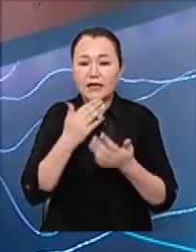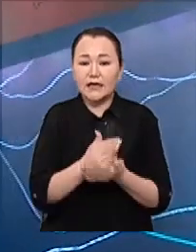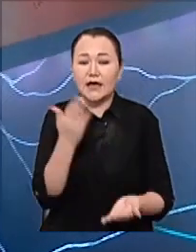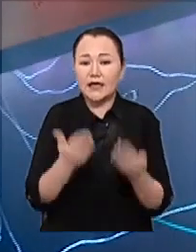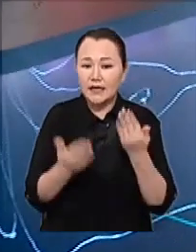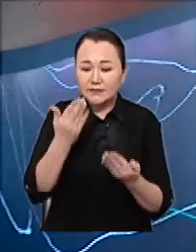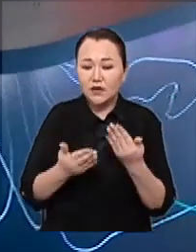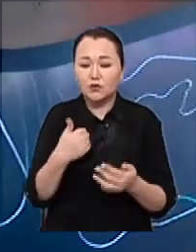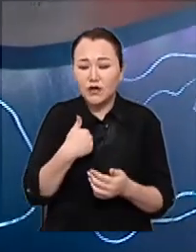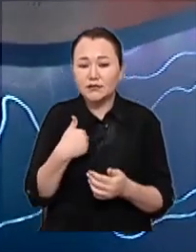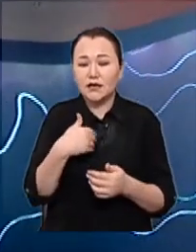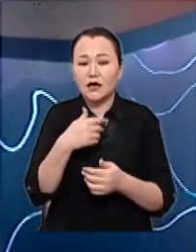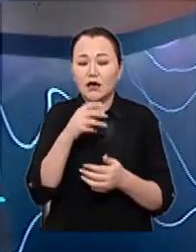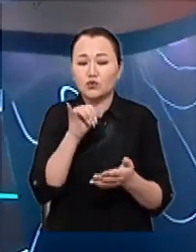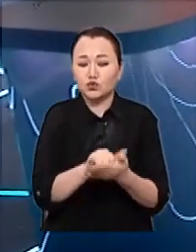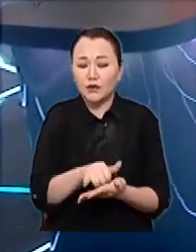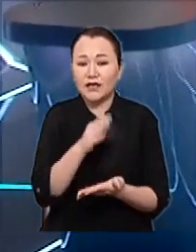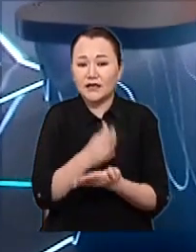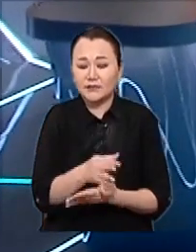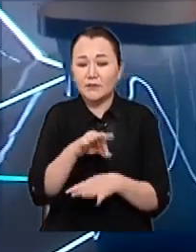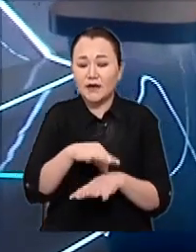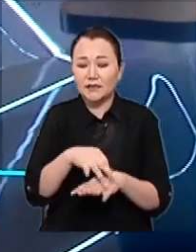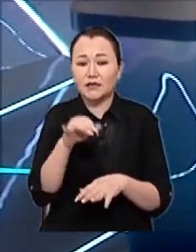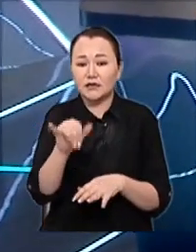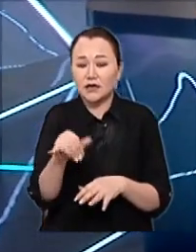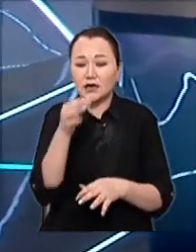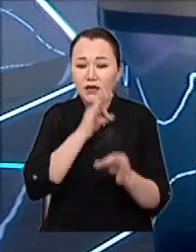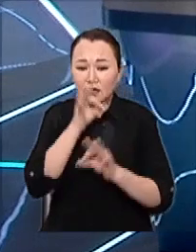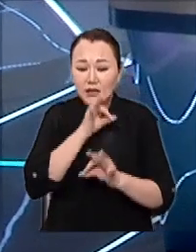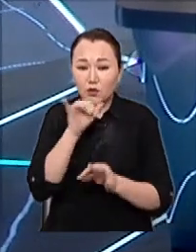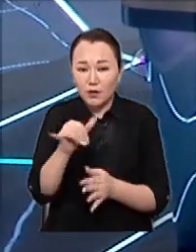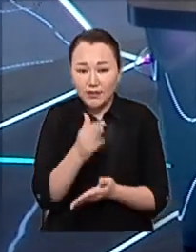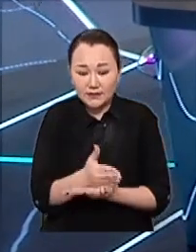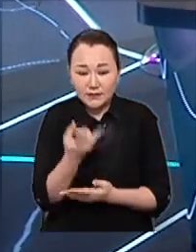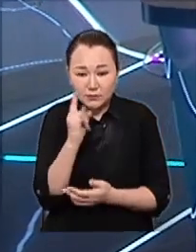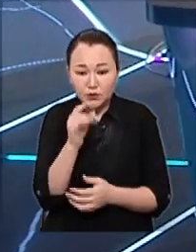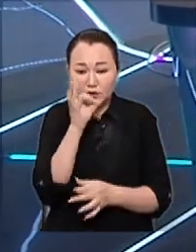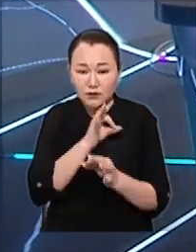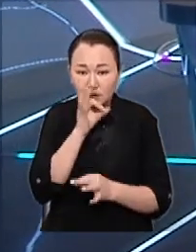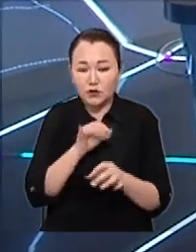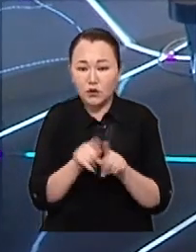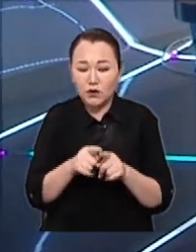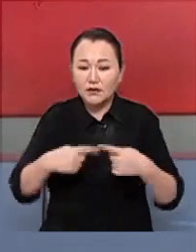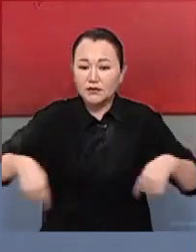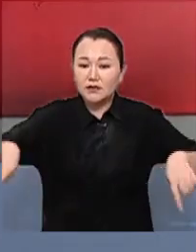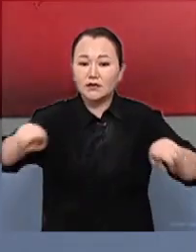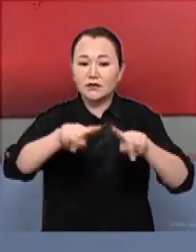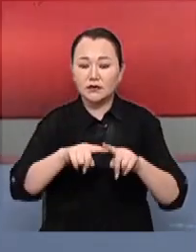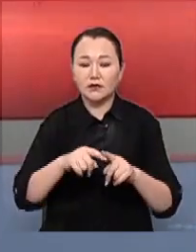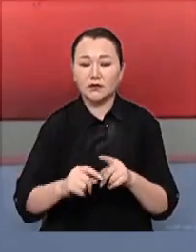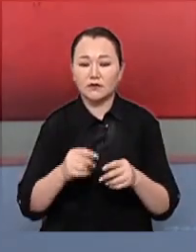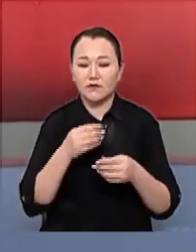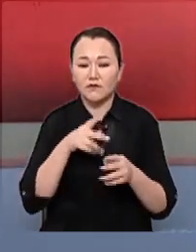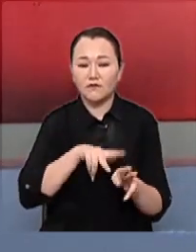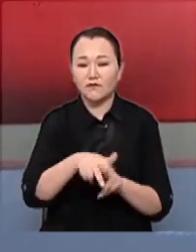ол бізде диспансерлік бақылауда тұрған аурулар болатын болса, егер олар дәрісін ішетін болса, оларда бұндай қоршаған ортаға өзіне алып